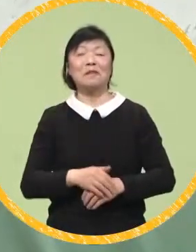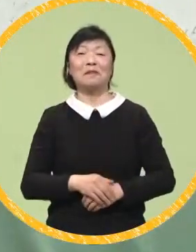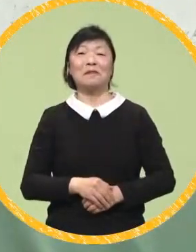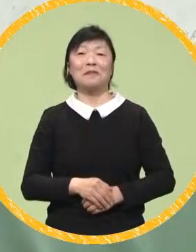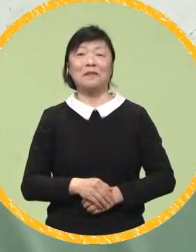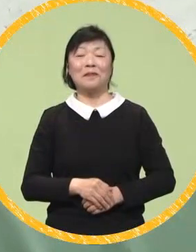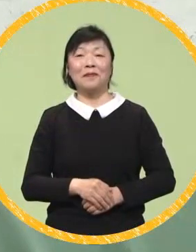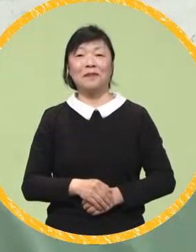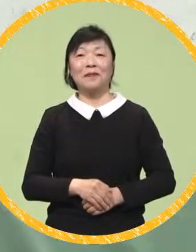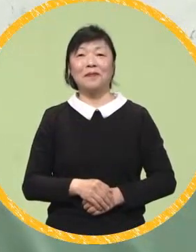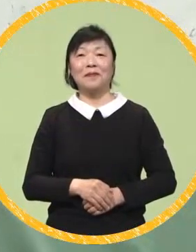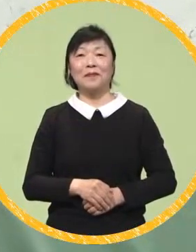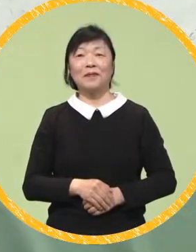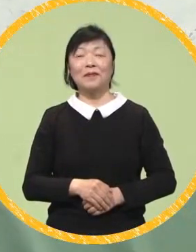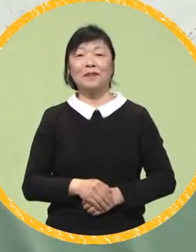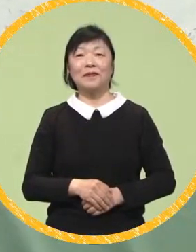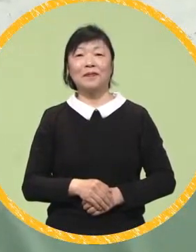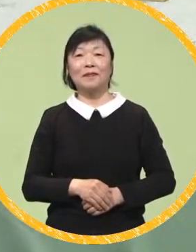なんとっ